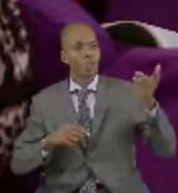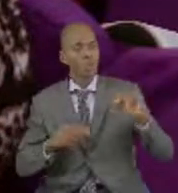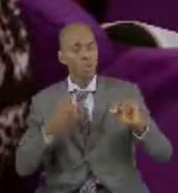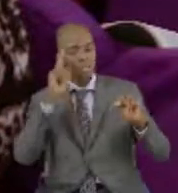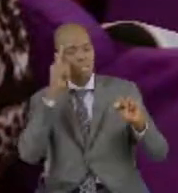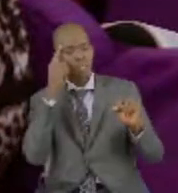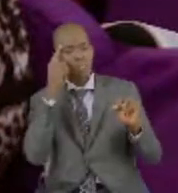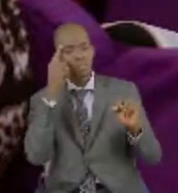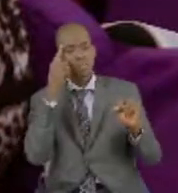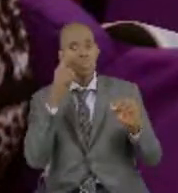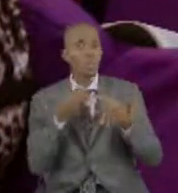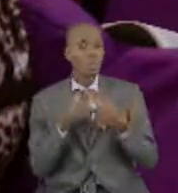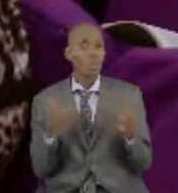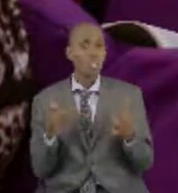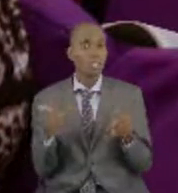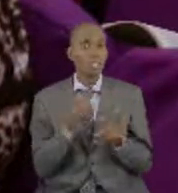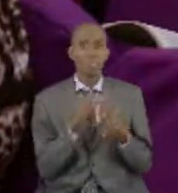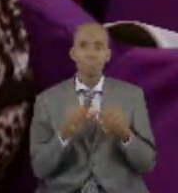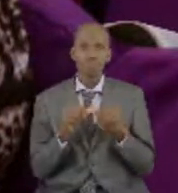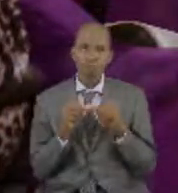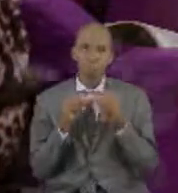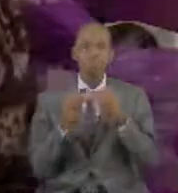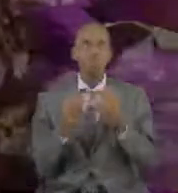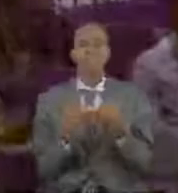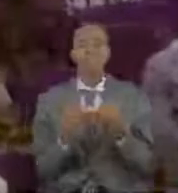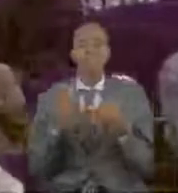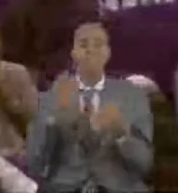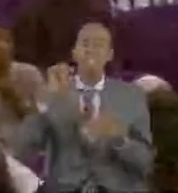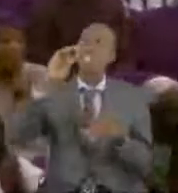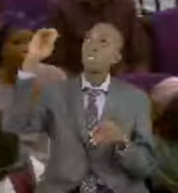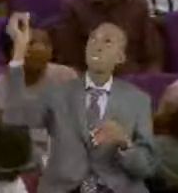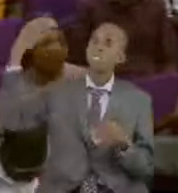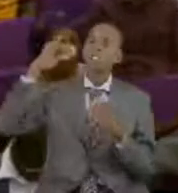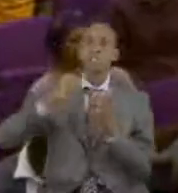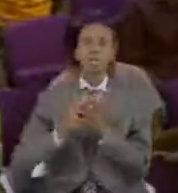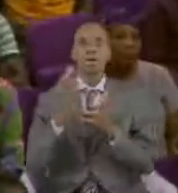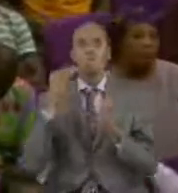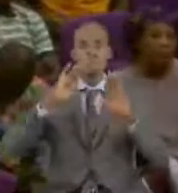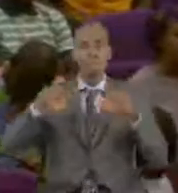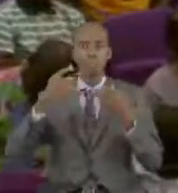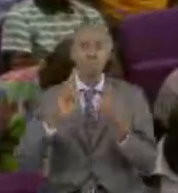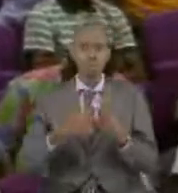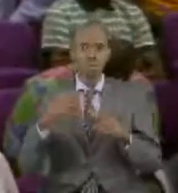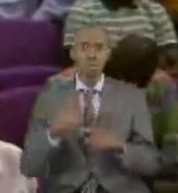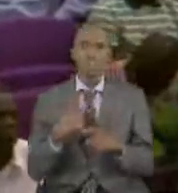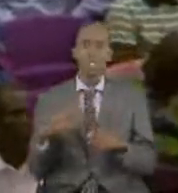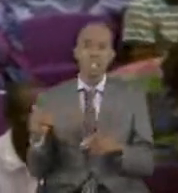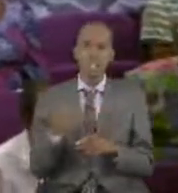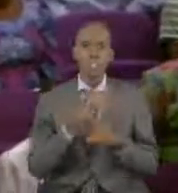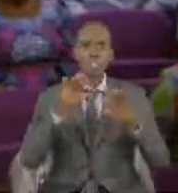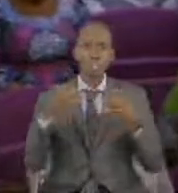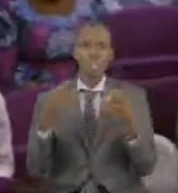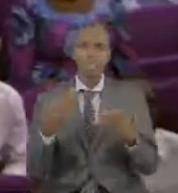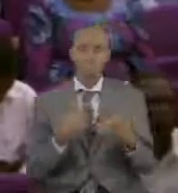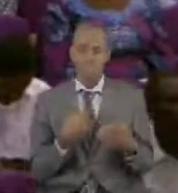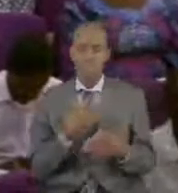il a dit, il a perçu. Ils ont perçu la grâce. Ils ont vu la grâce qui était à